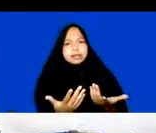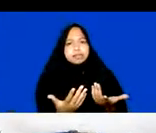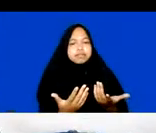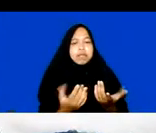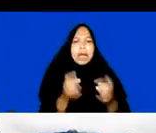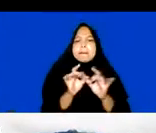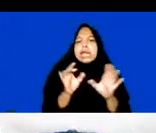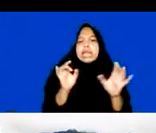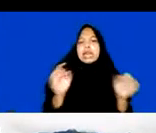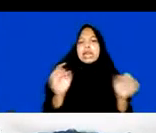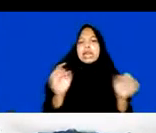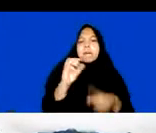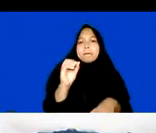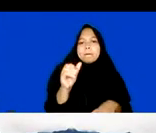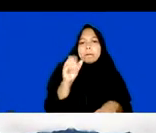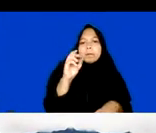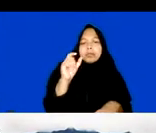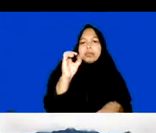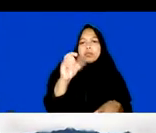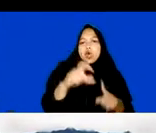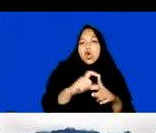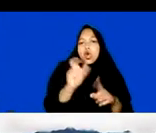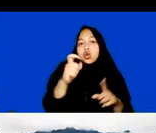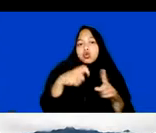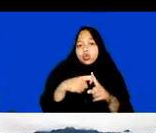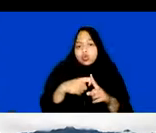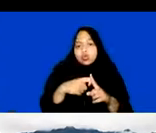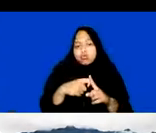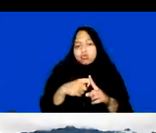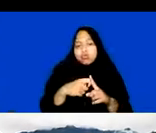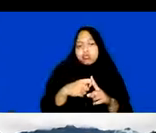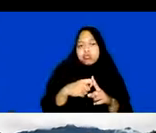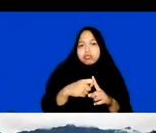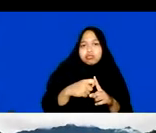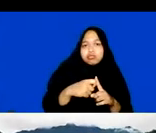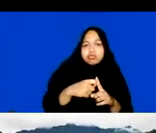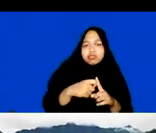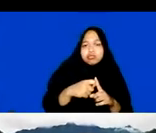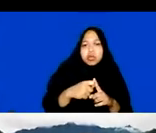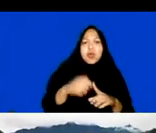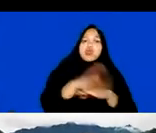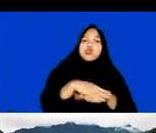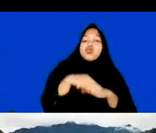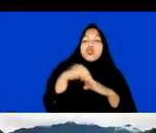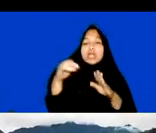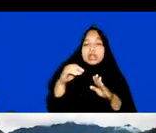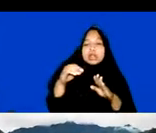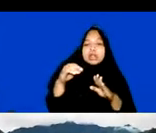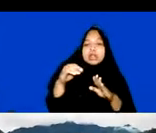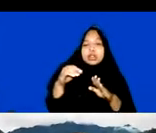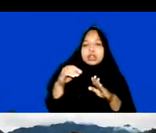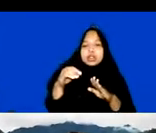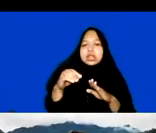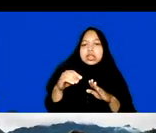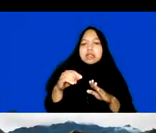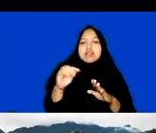dari produk seni yang dibuat di kulit tadi dengan seni rupa yang biasa Mas Kirei buat lainnya. Tadi antara tes merchandise